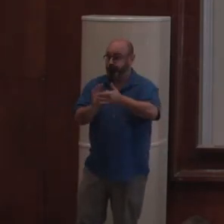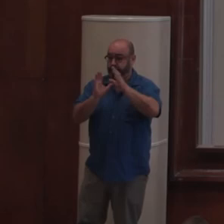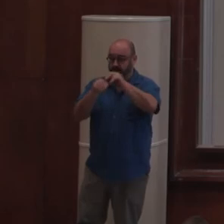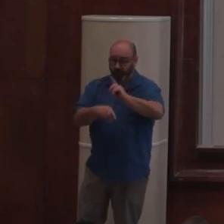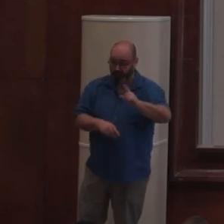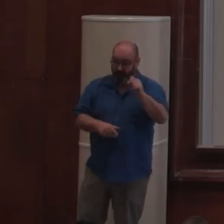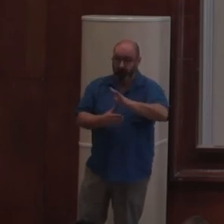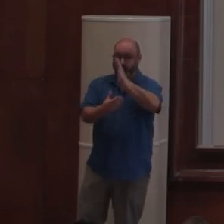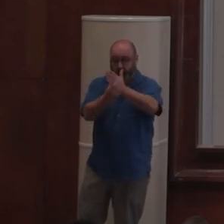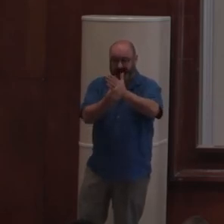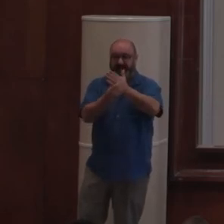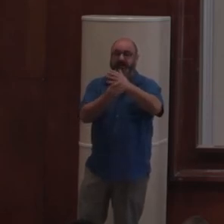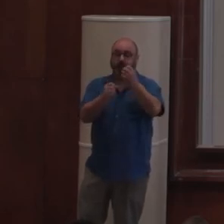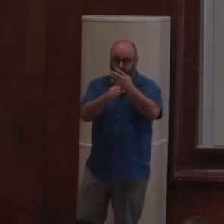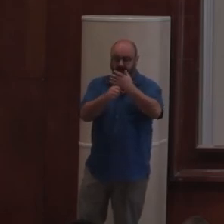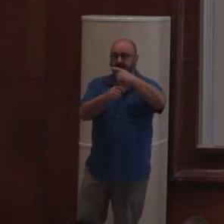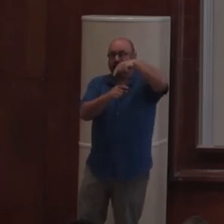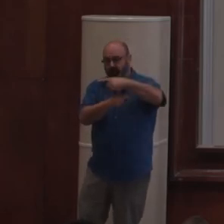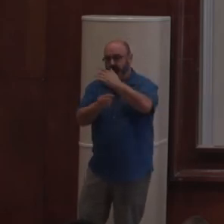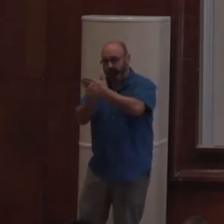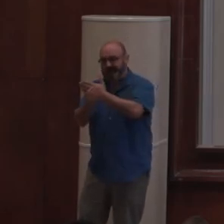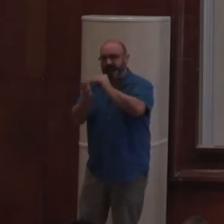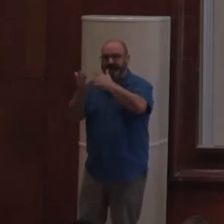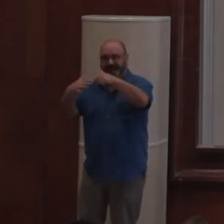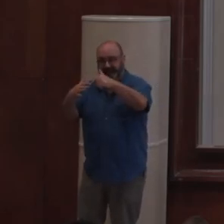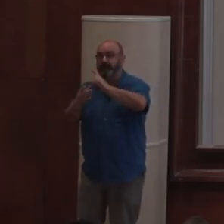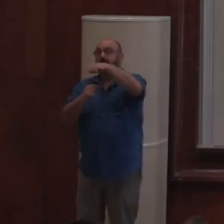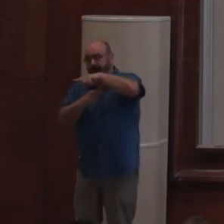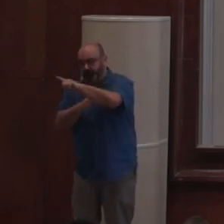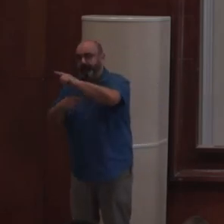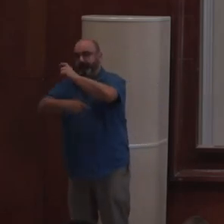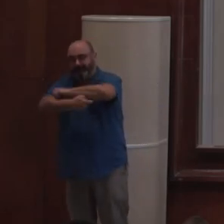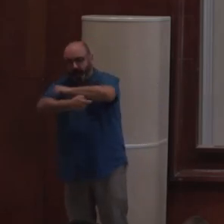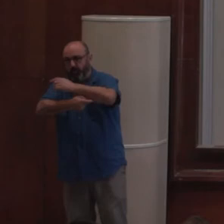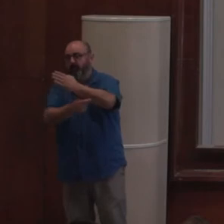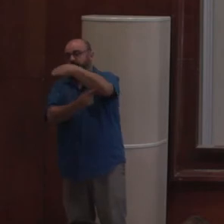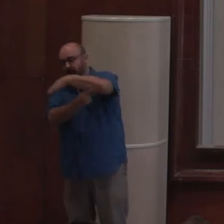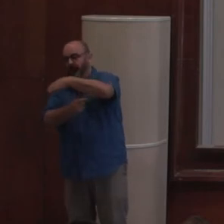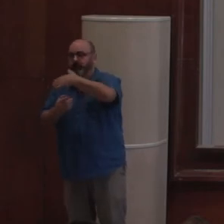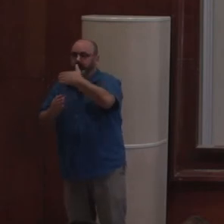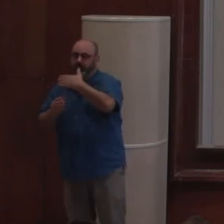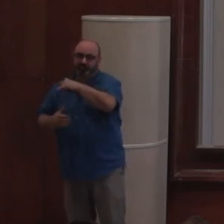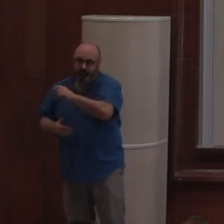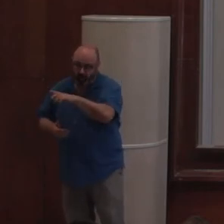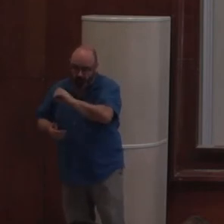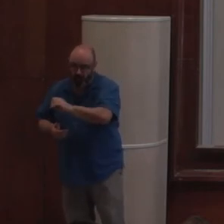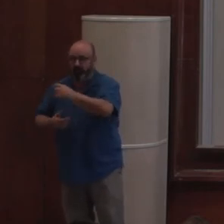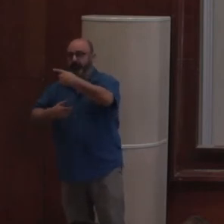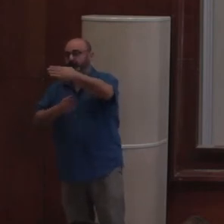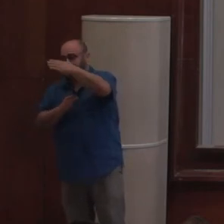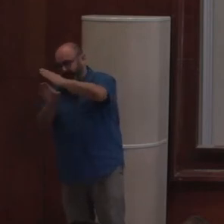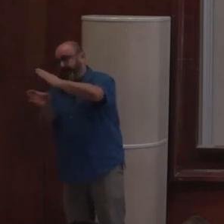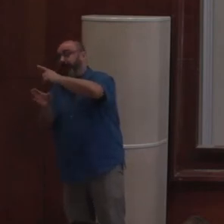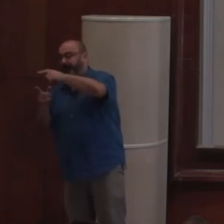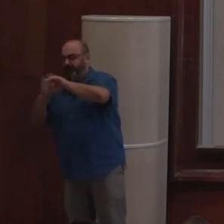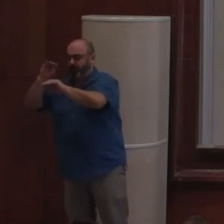faire un dossier news et dedans, je vais faire un dossier 2017. Et dedans, dans 2017, il y un dossier Python et puis, il un autre qui sera un dossier Django, etc. Et puis, je vais structurer. Et puis, peut